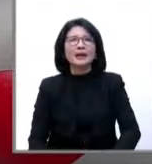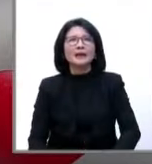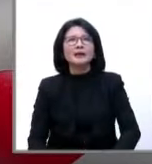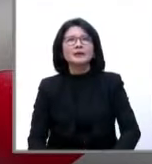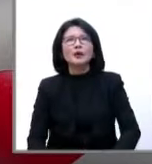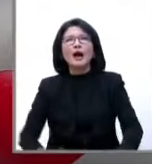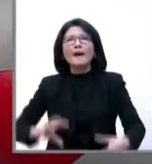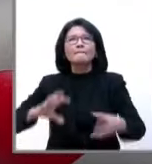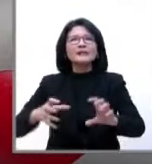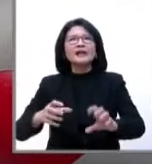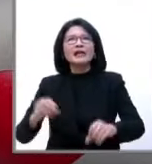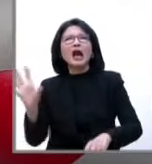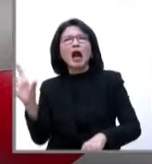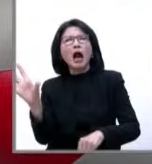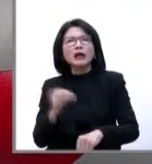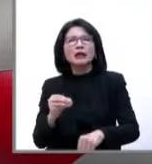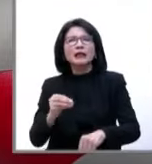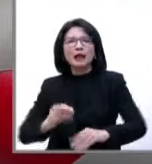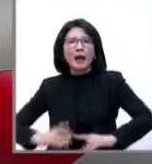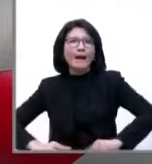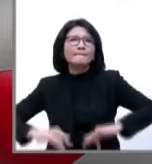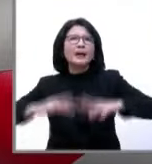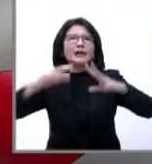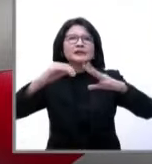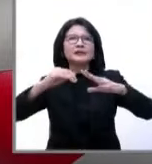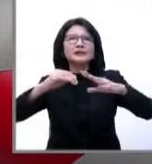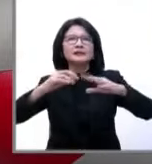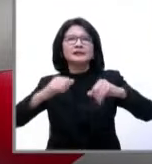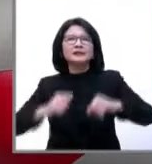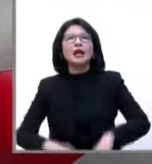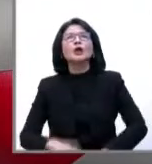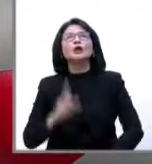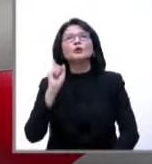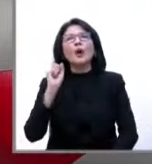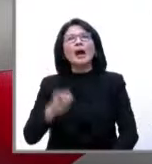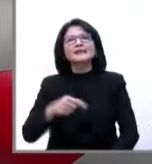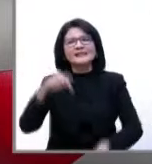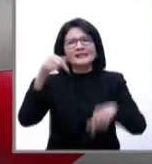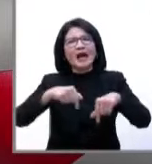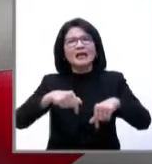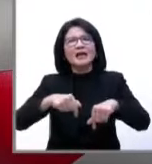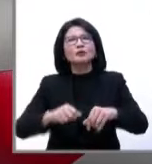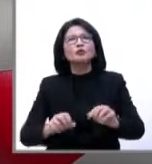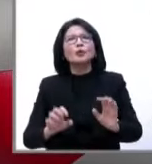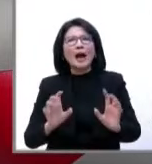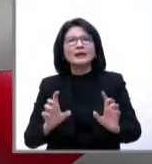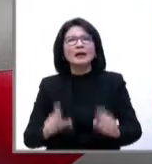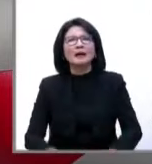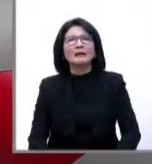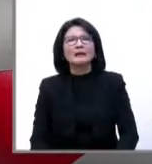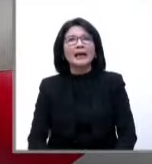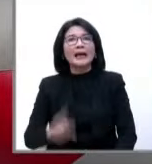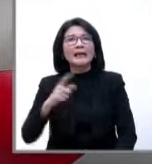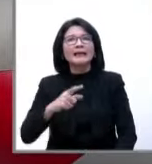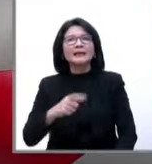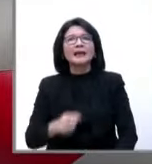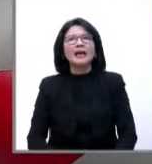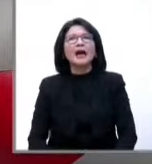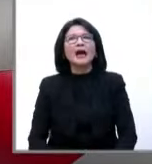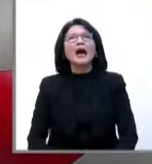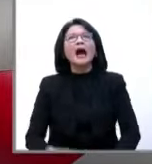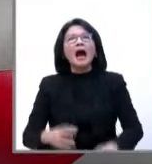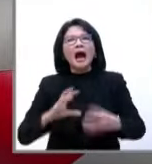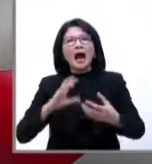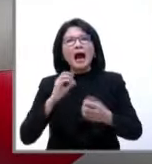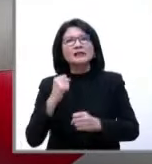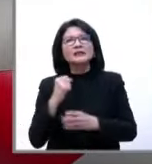kekeringan banjir kenaikan air laut ini ancamannya sudah ada di depan mata dan ini ancaman yang sangat